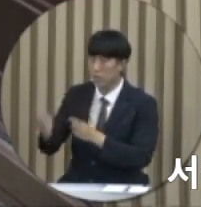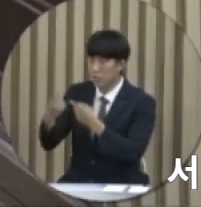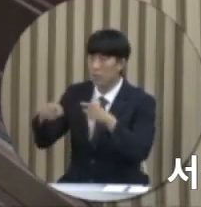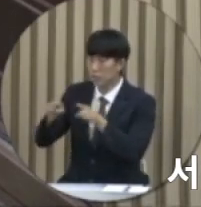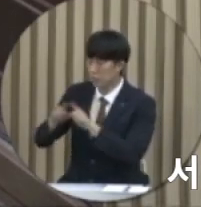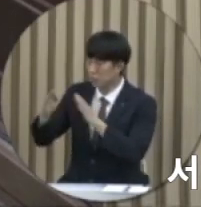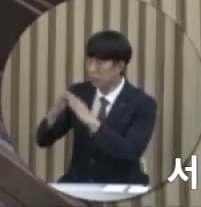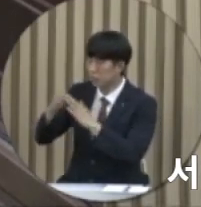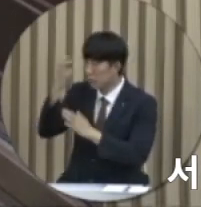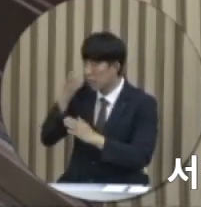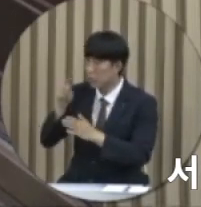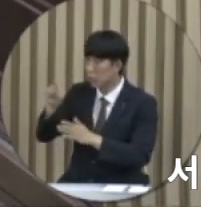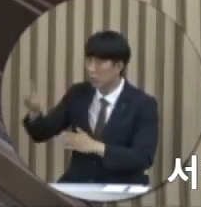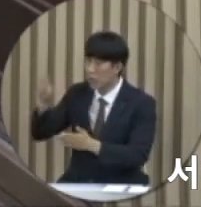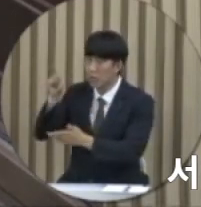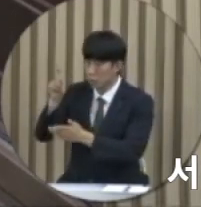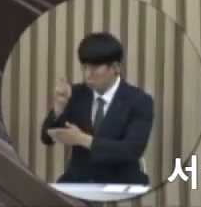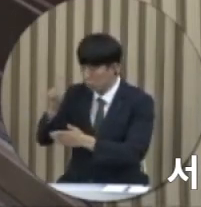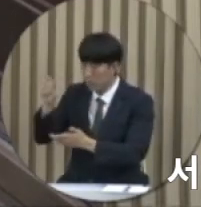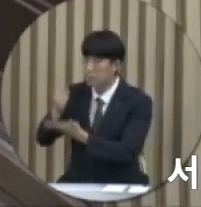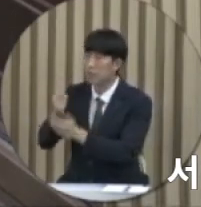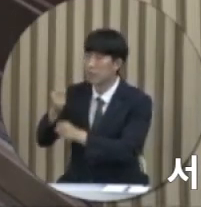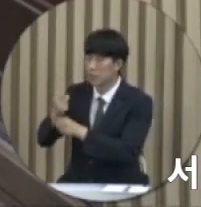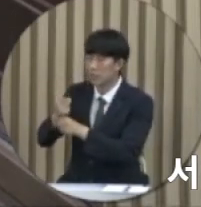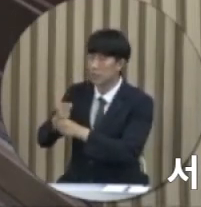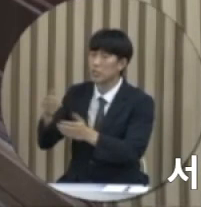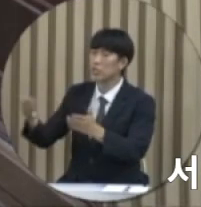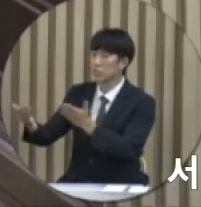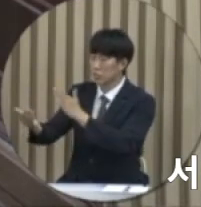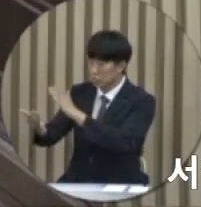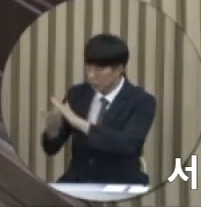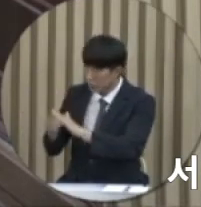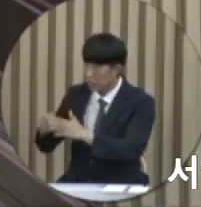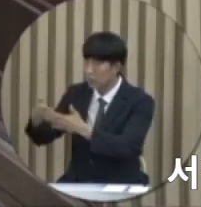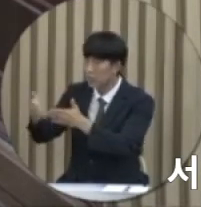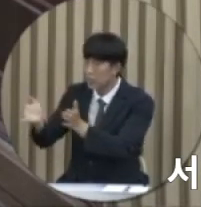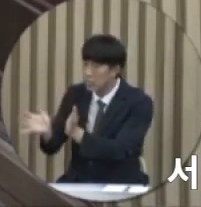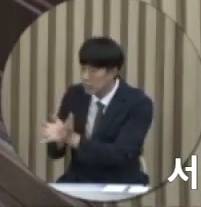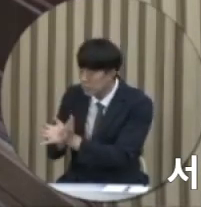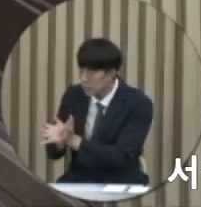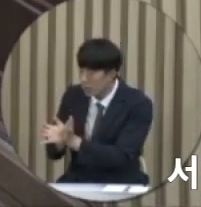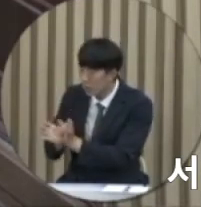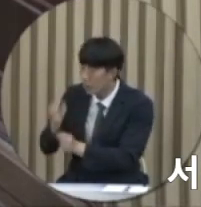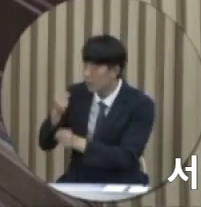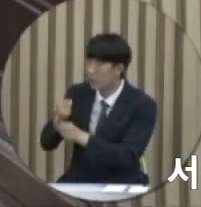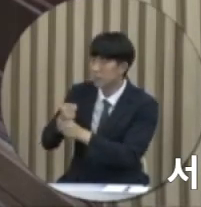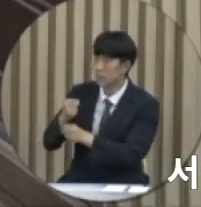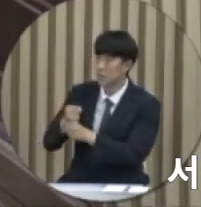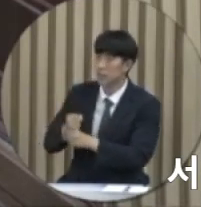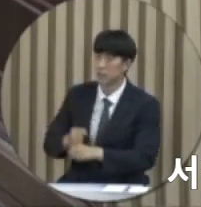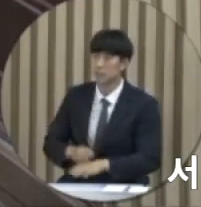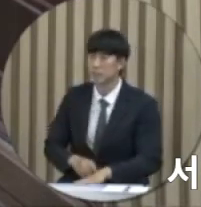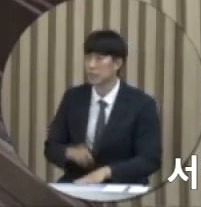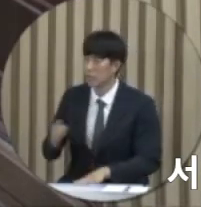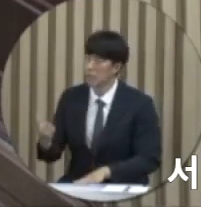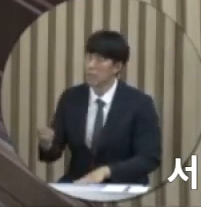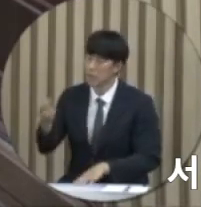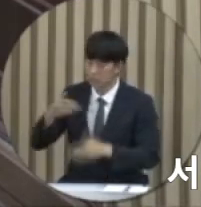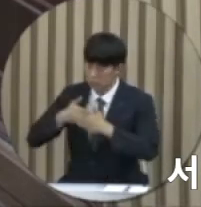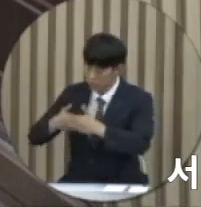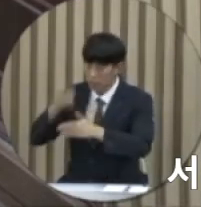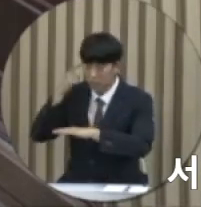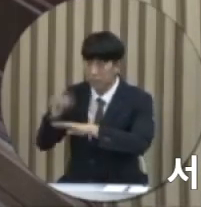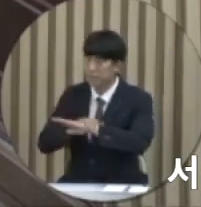만들어오기 전까지는 아마 공동주택 관리팀의 형태가 됐든 아니면 별도의 TF 형태로 되든 이거는 아마 빠르게 진행될